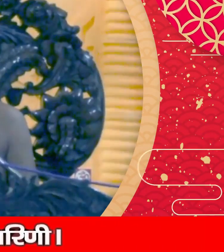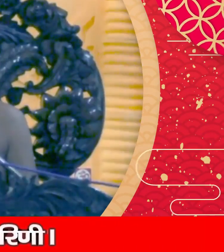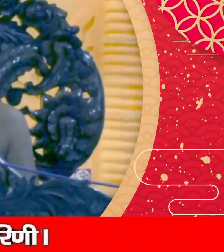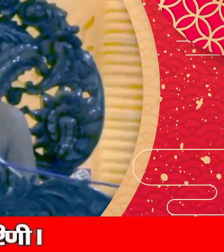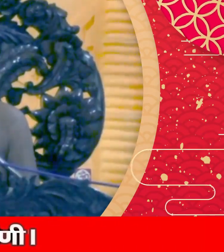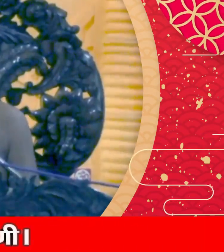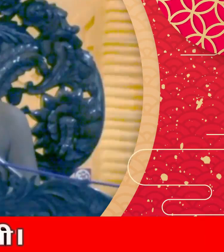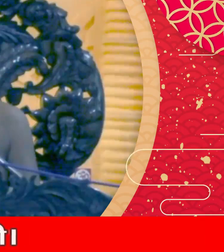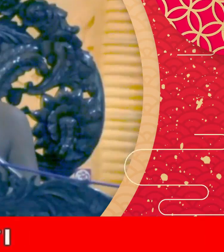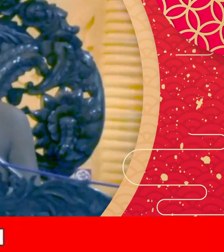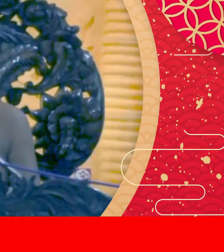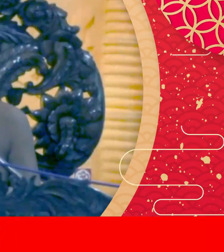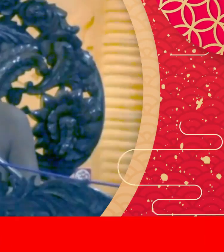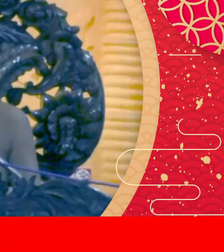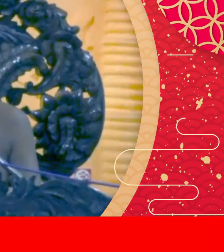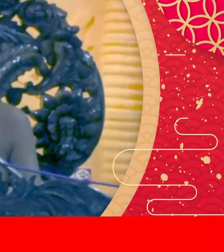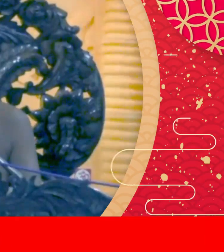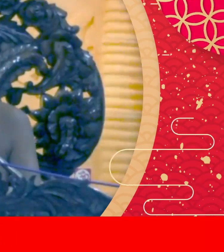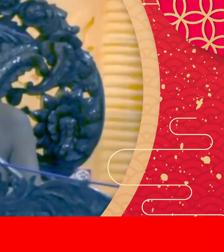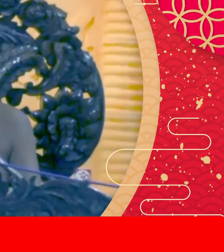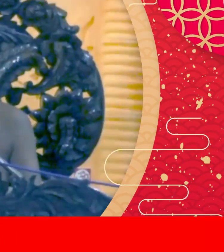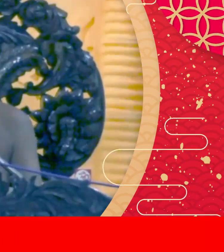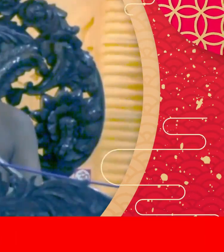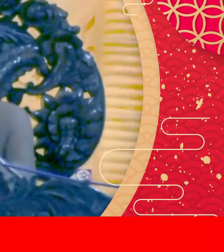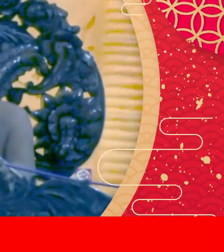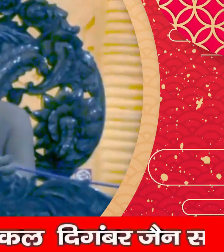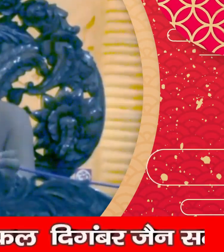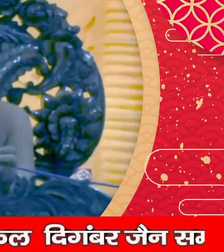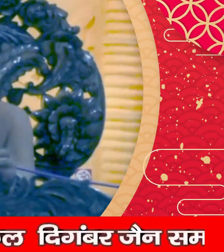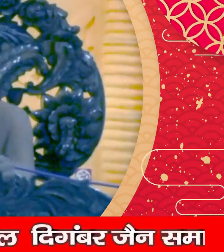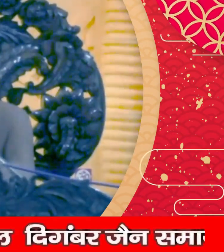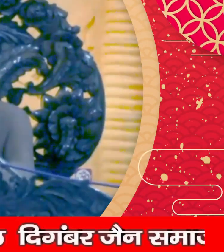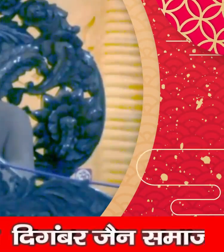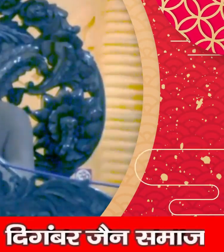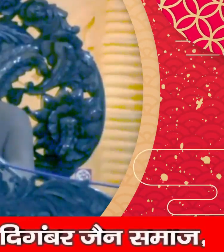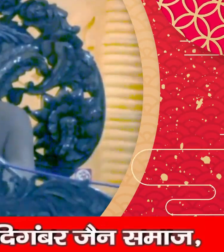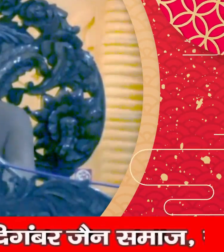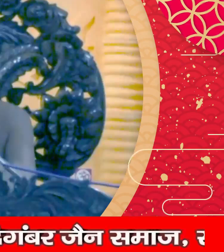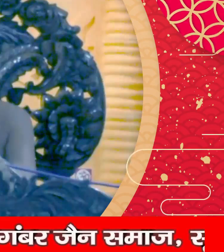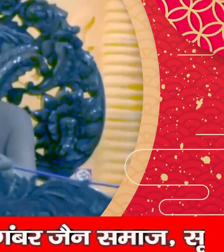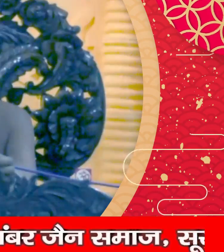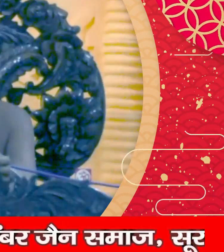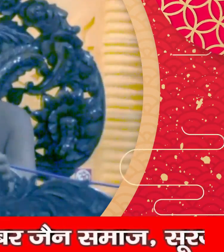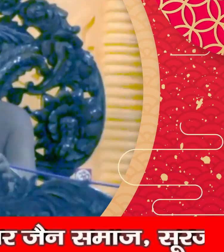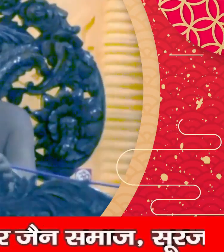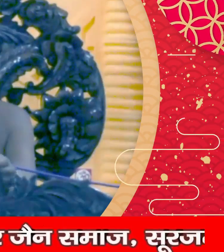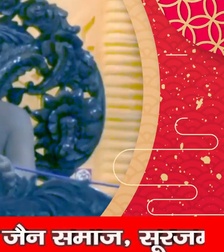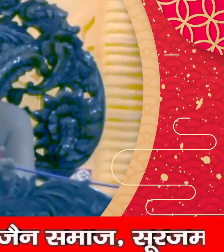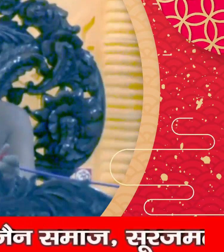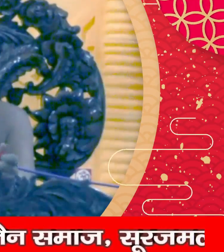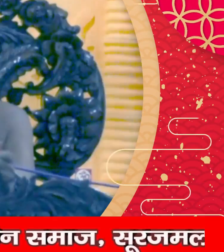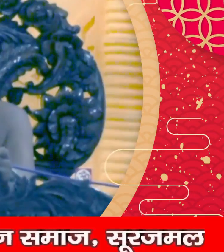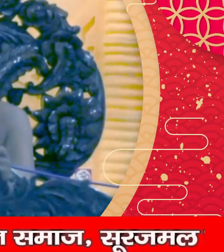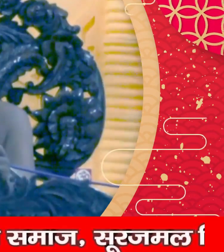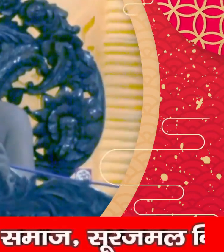ध्यान मिलेगा और मैं कहता हूँ साक्षात मोक्ष प्राप्त मिलेगा। आप सब लोग हैं प्रभु की आशी कृपा बनी